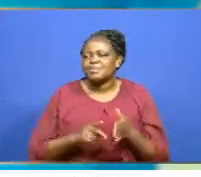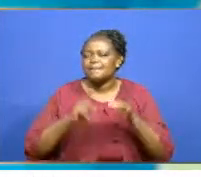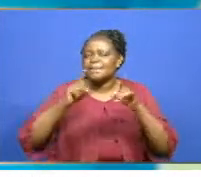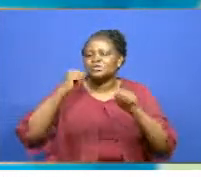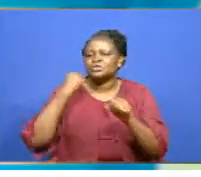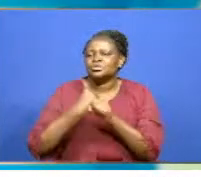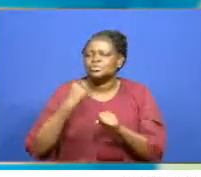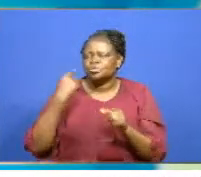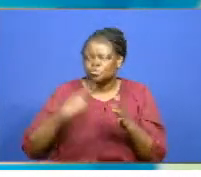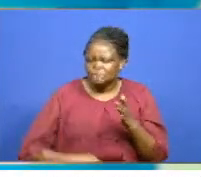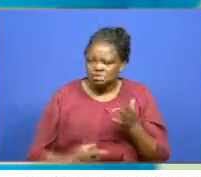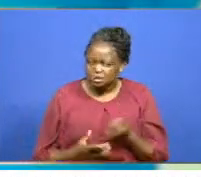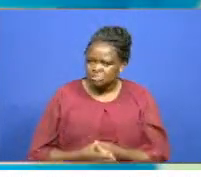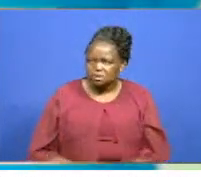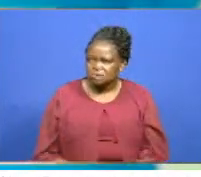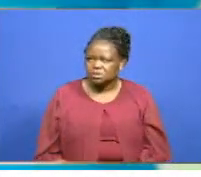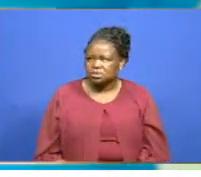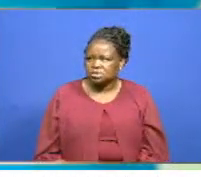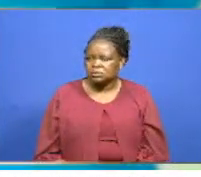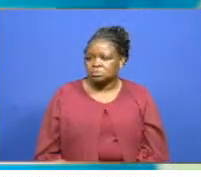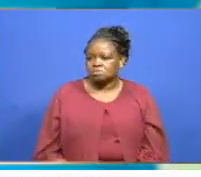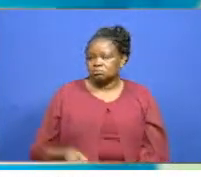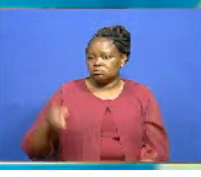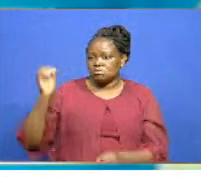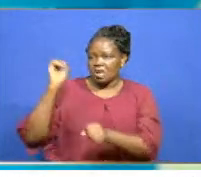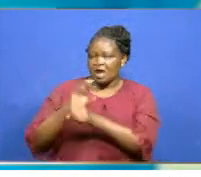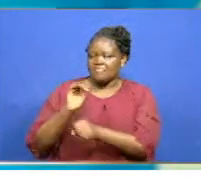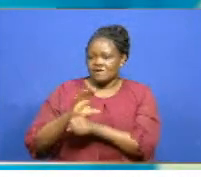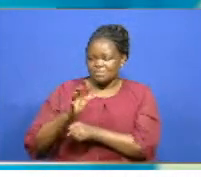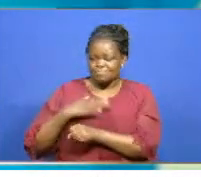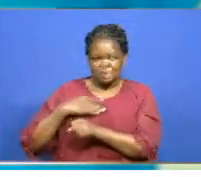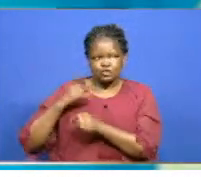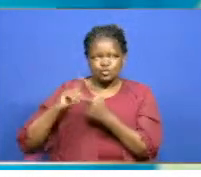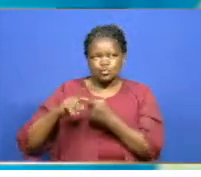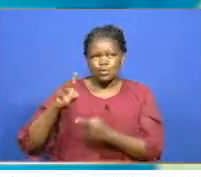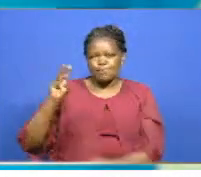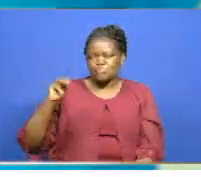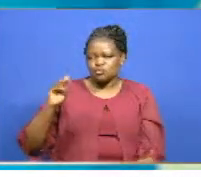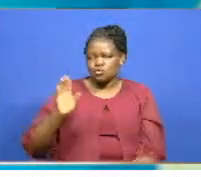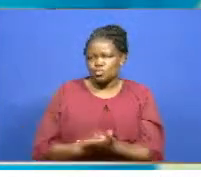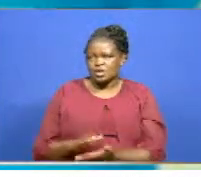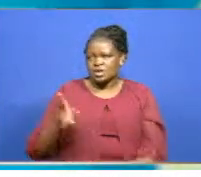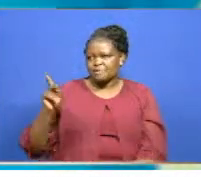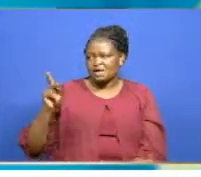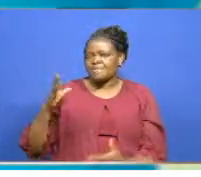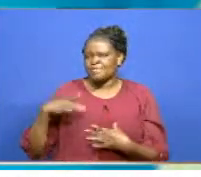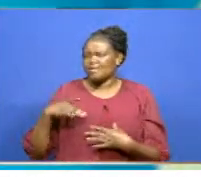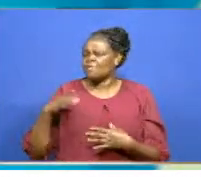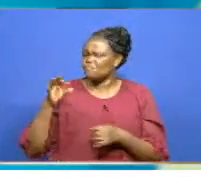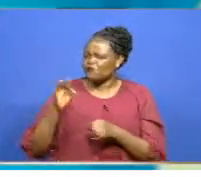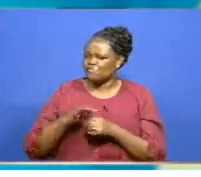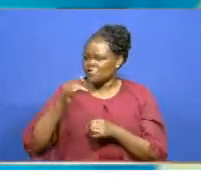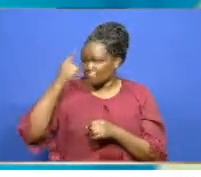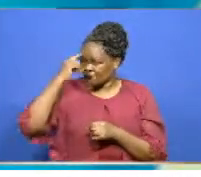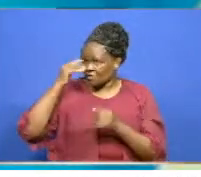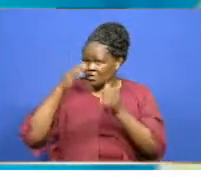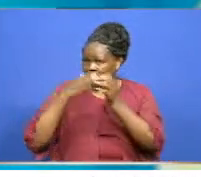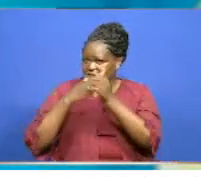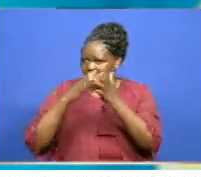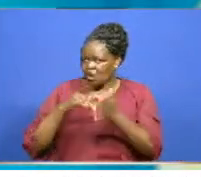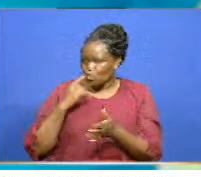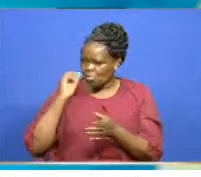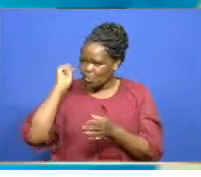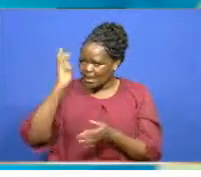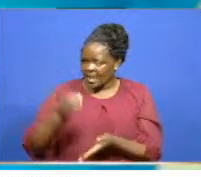tufanye katika, na wasia wangu kwa wananchi wa Matungu na Kabuchai ni hii: pigia kura yule kiongozi ambaye